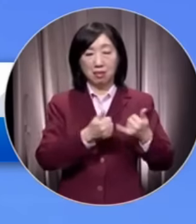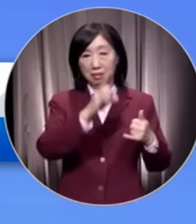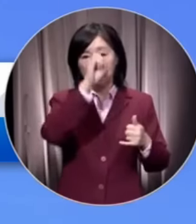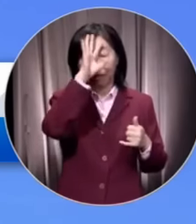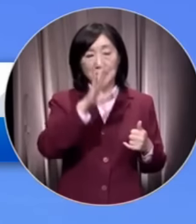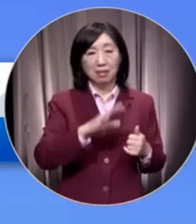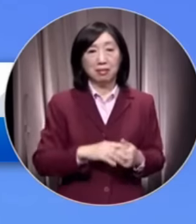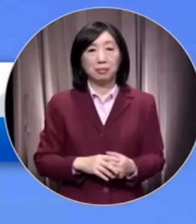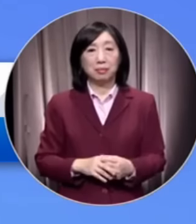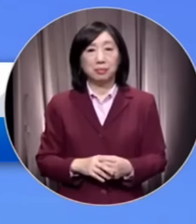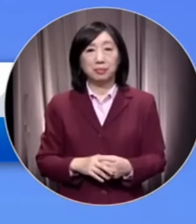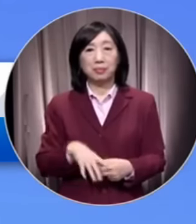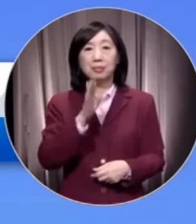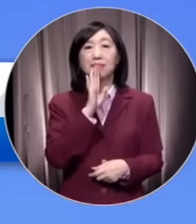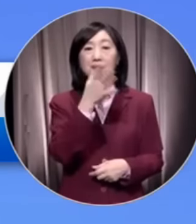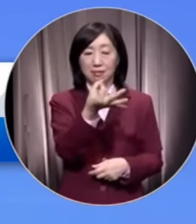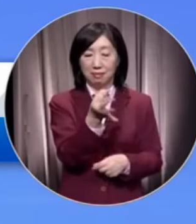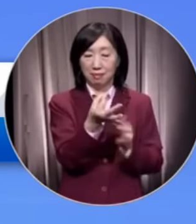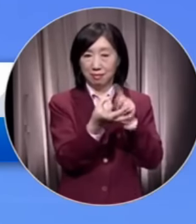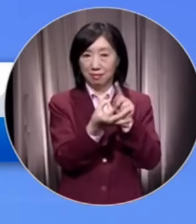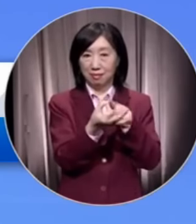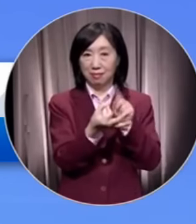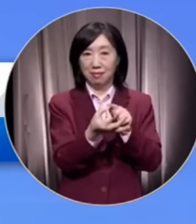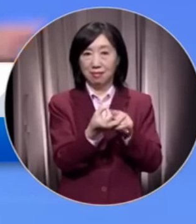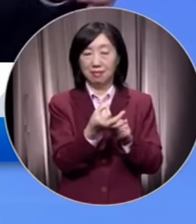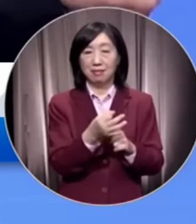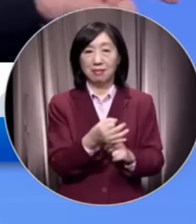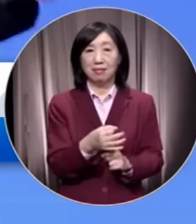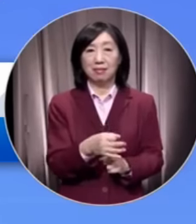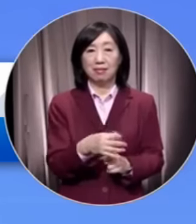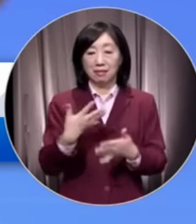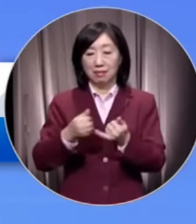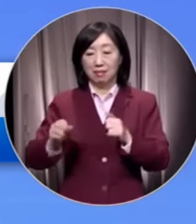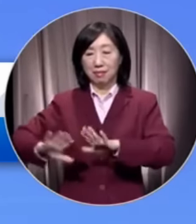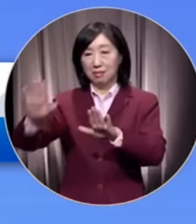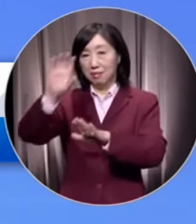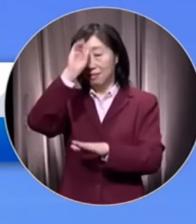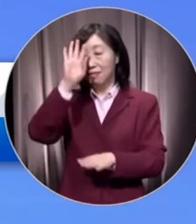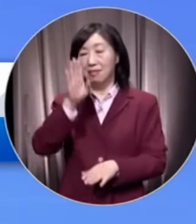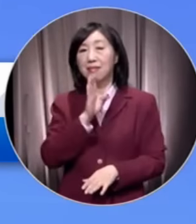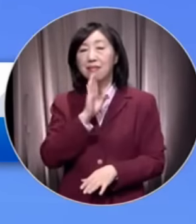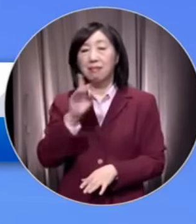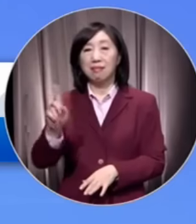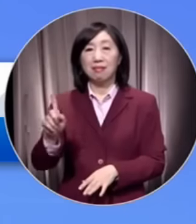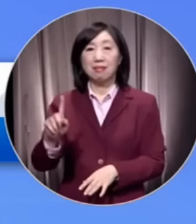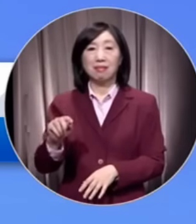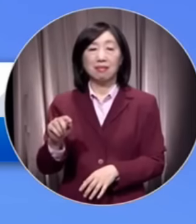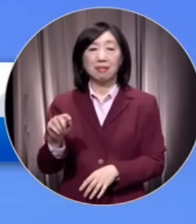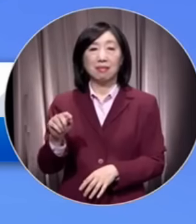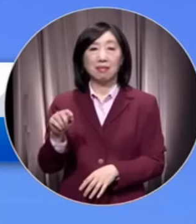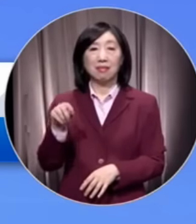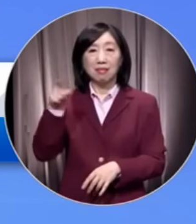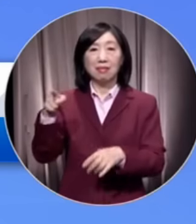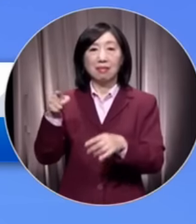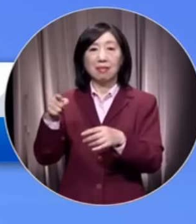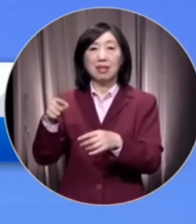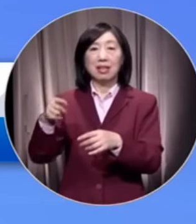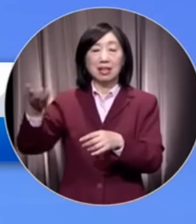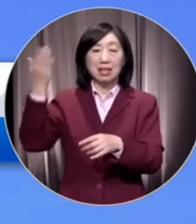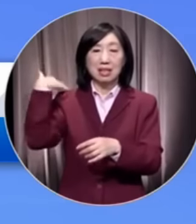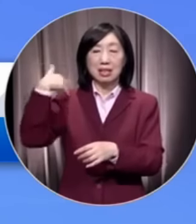有的是金钱上的党产，民进党有的是你们党的先